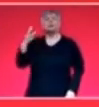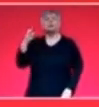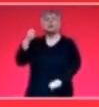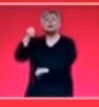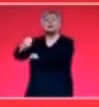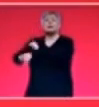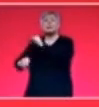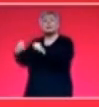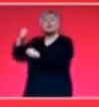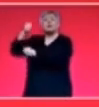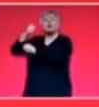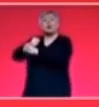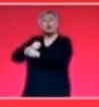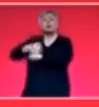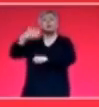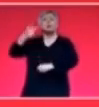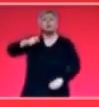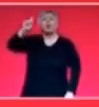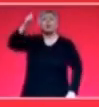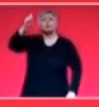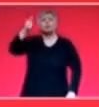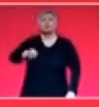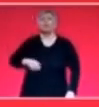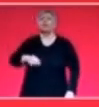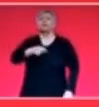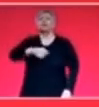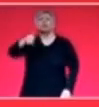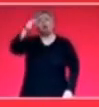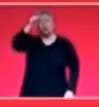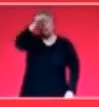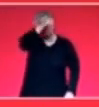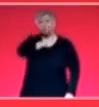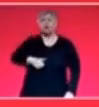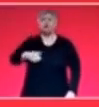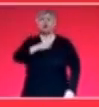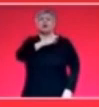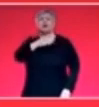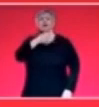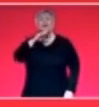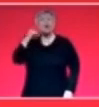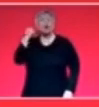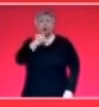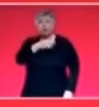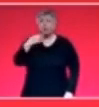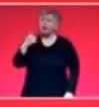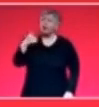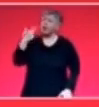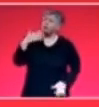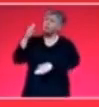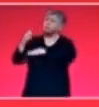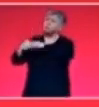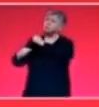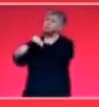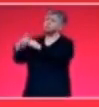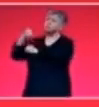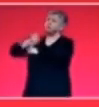της Πτολεμαΐδας, της Κοζάνης και της Φλόρινας μέχρι την ηγεσία της Γενόπ, έχει διαβεί πολλής δρόμος και έχω